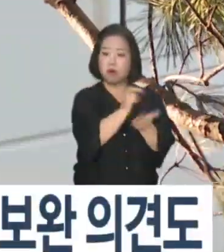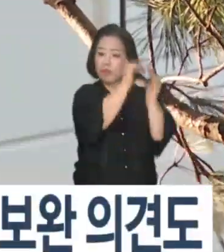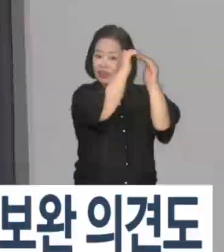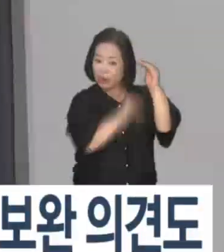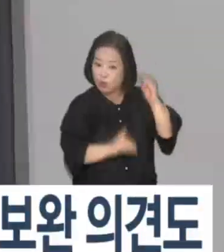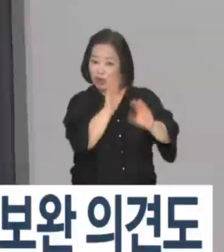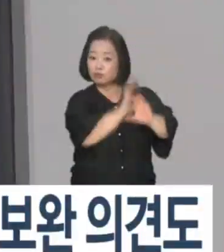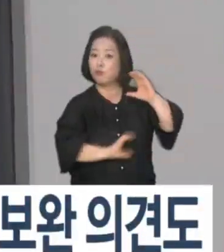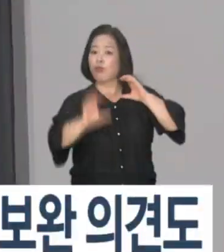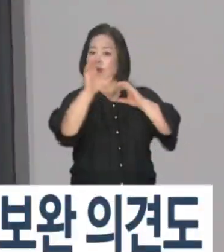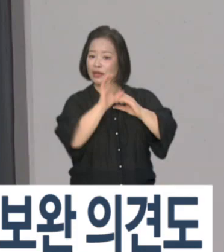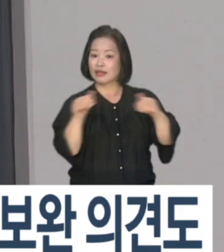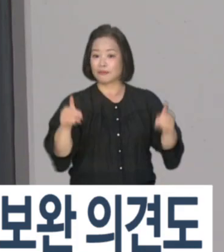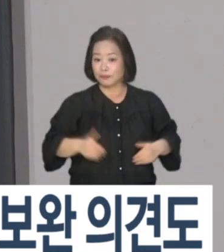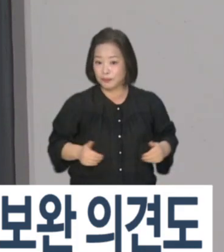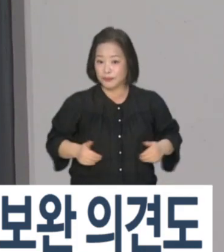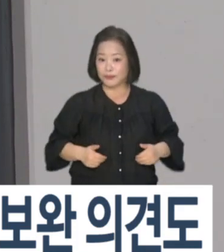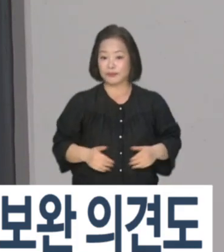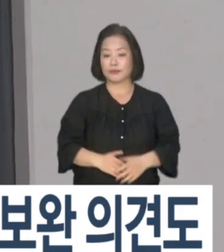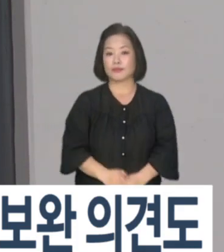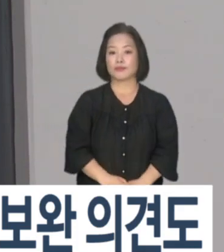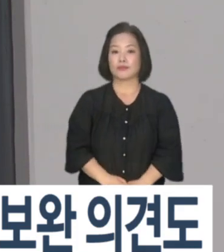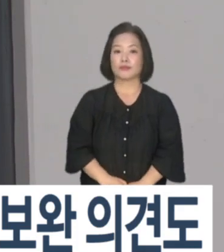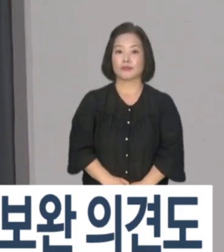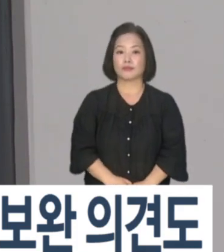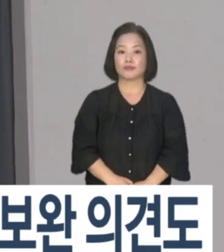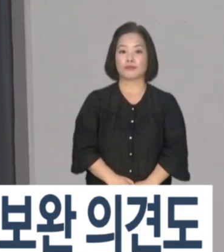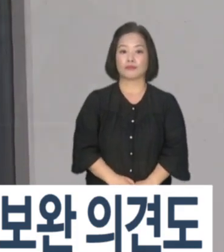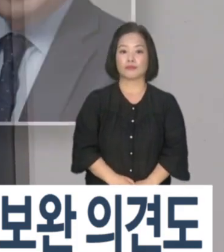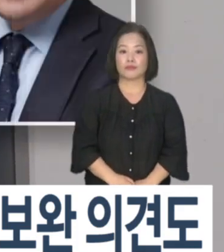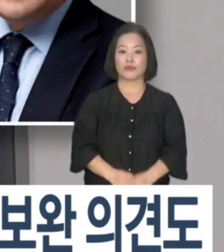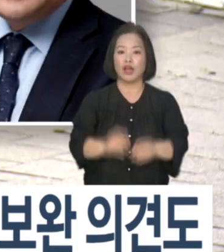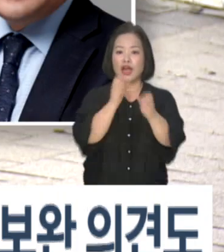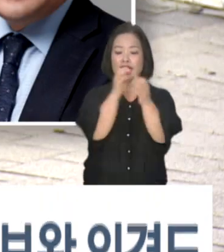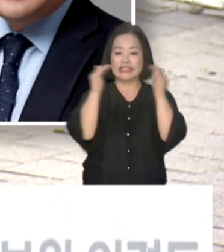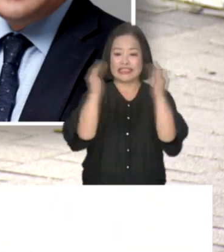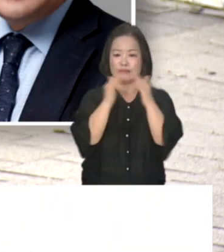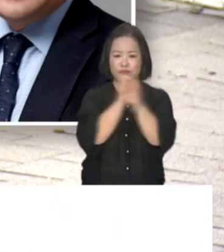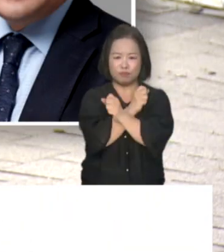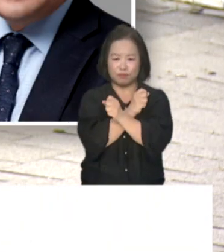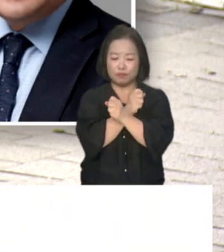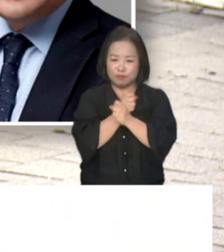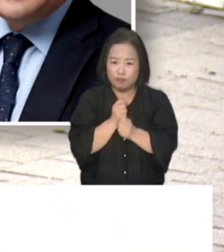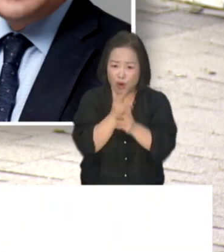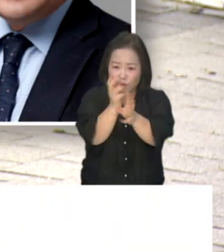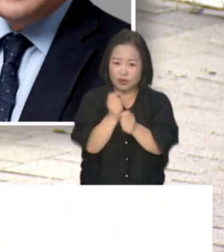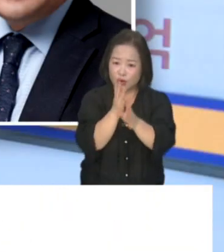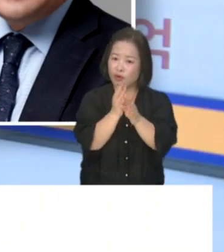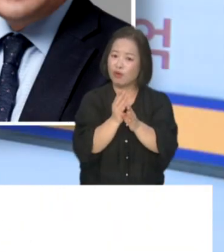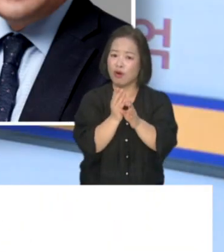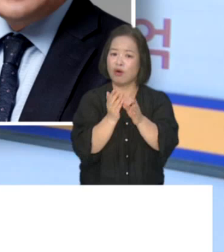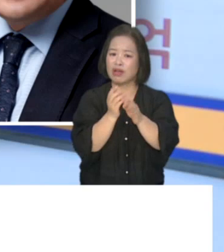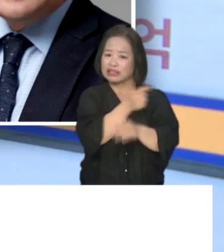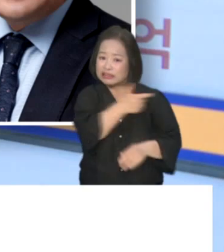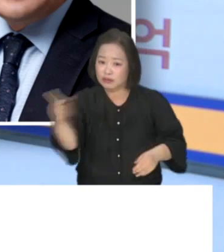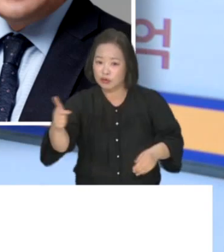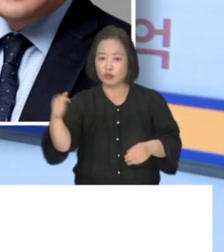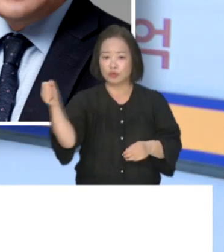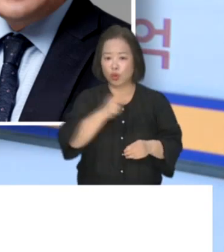과정에서 보완이 필요하다는 의견도 나옵니다. 면적이 크거나 공시가격이